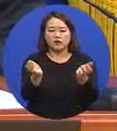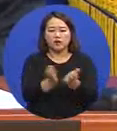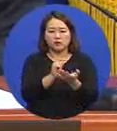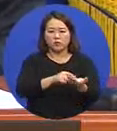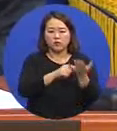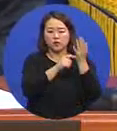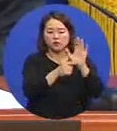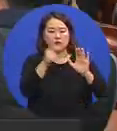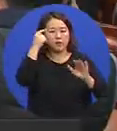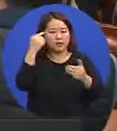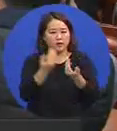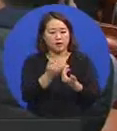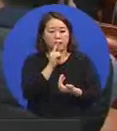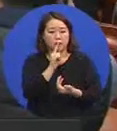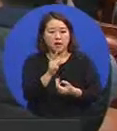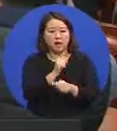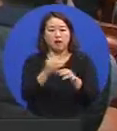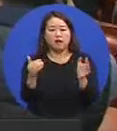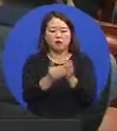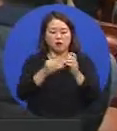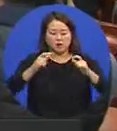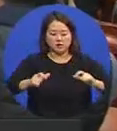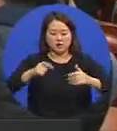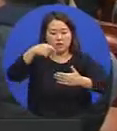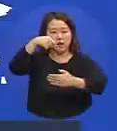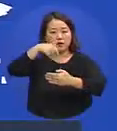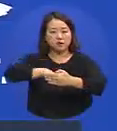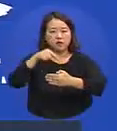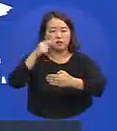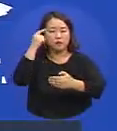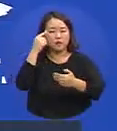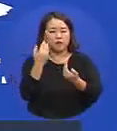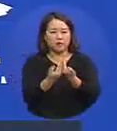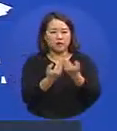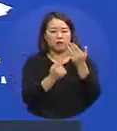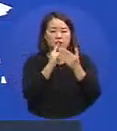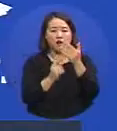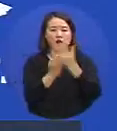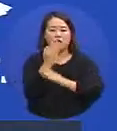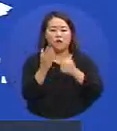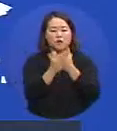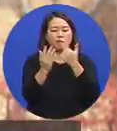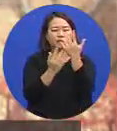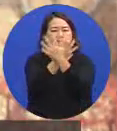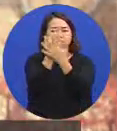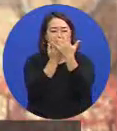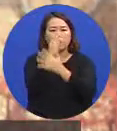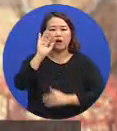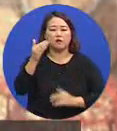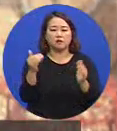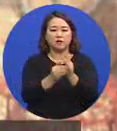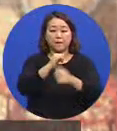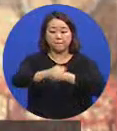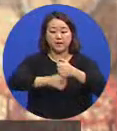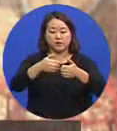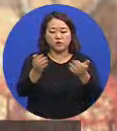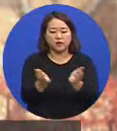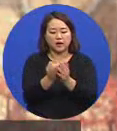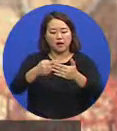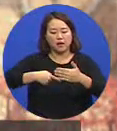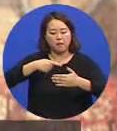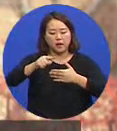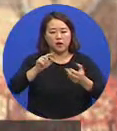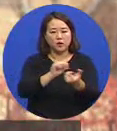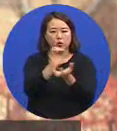반대 의견을 밝혔고 지역에서도 반발이 나오며 전망이 더욱 불투명해졌습니다. 민주당은 당내 안팎에